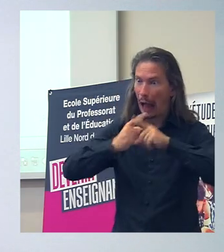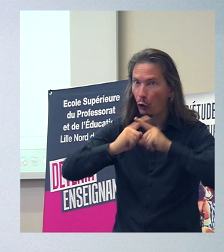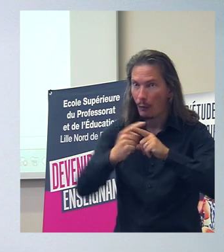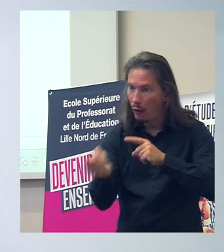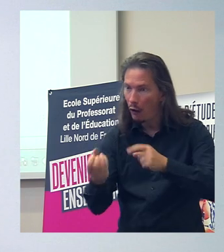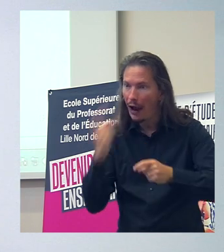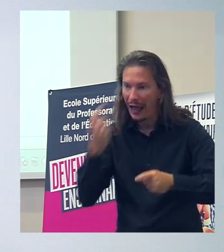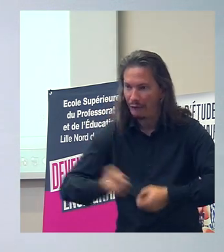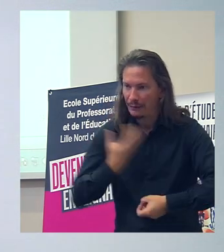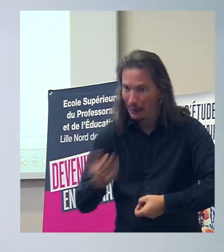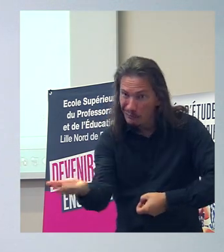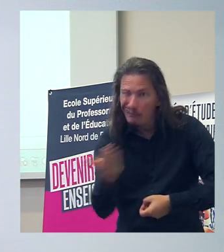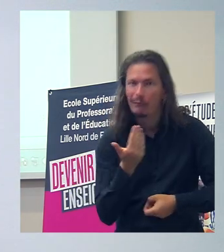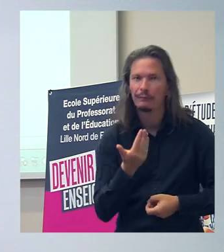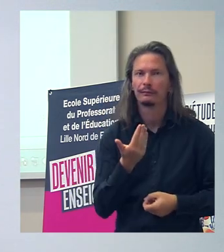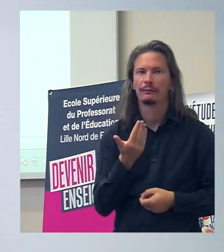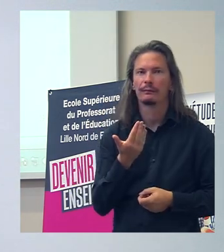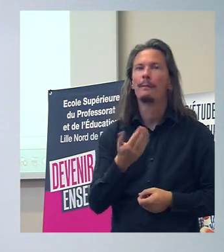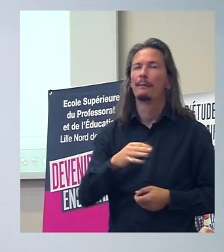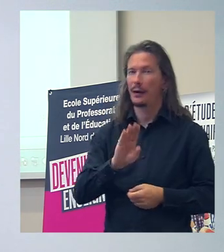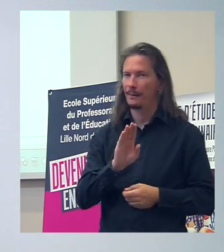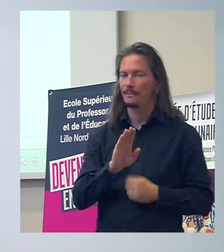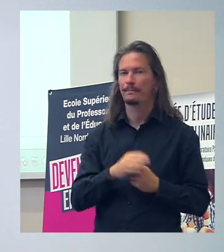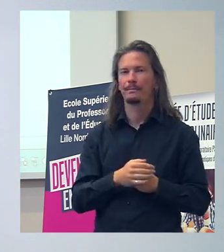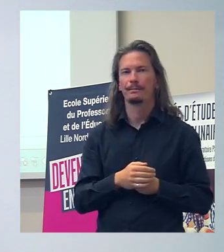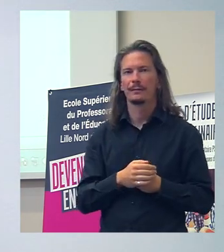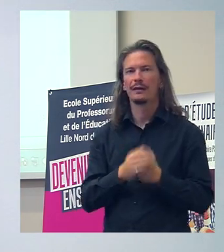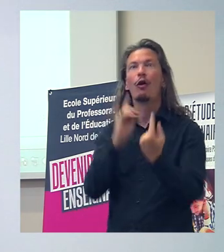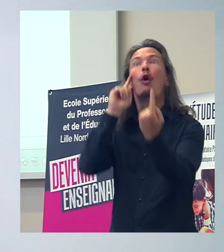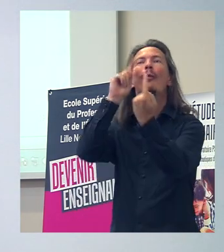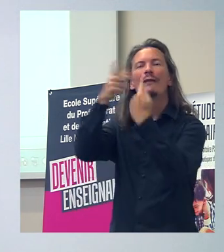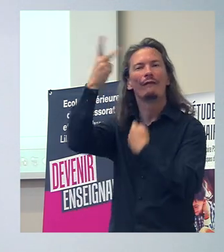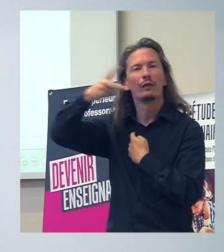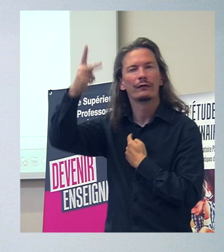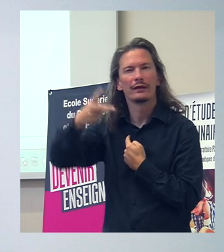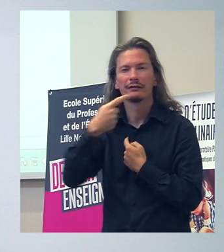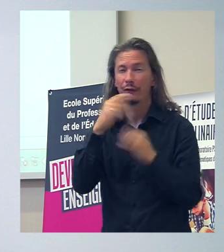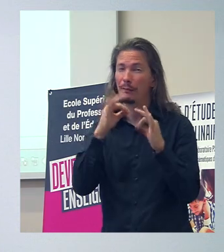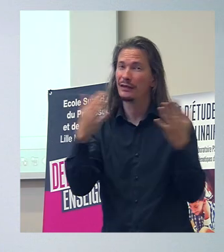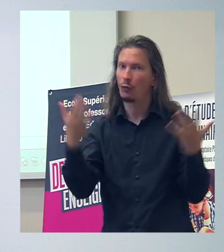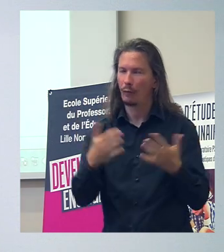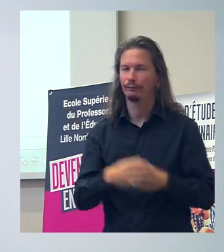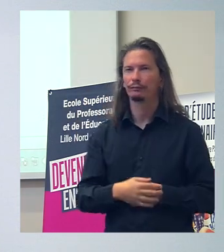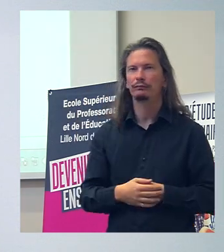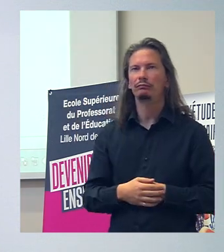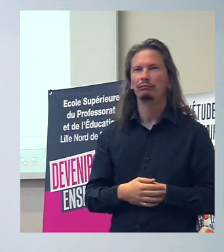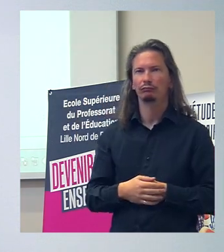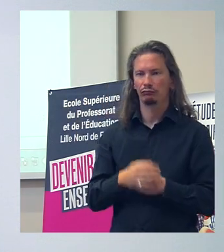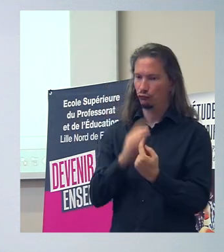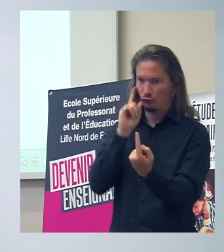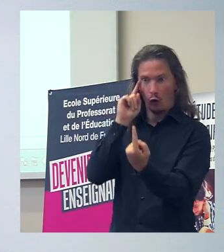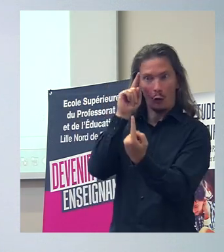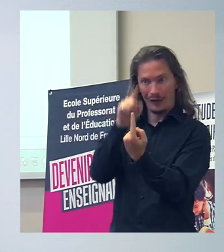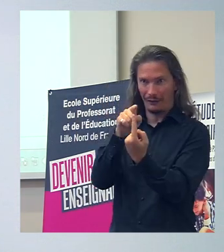les élèves. Mais à visée philosophique, c'est-à-dire que ce que nous visons, ce sont